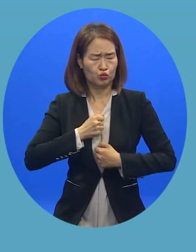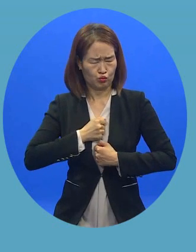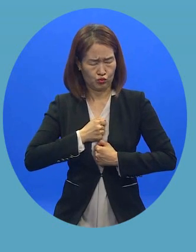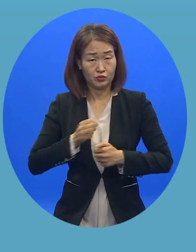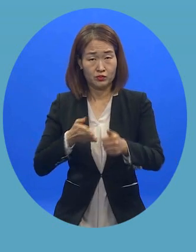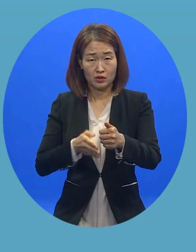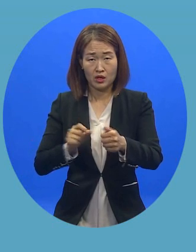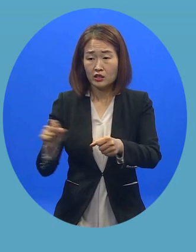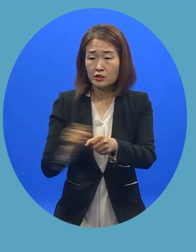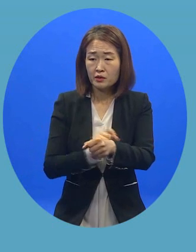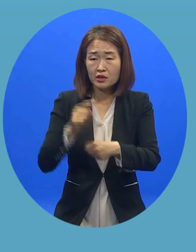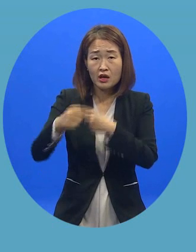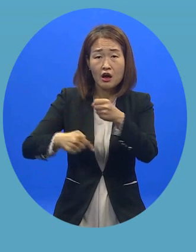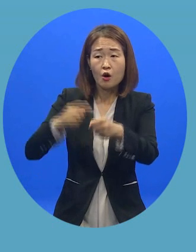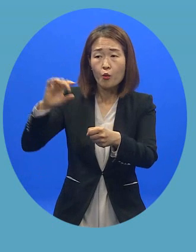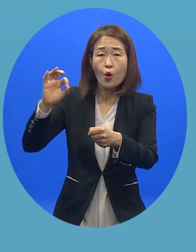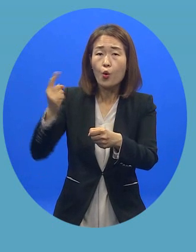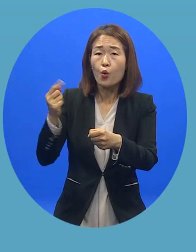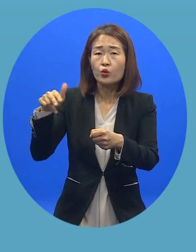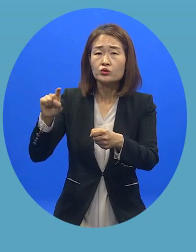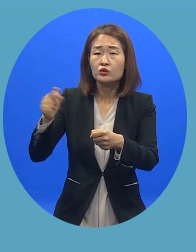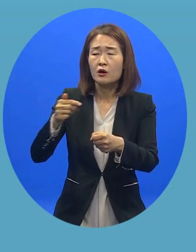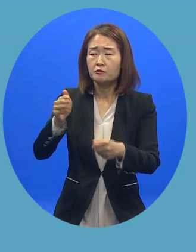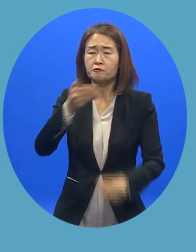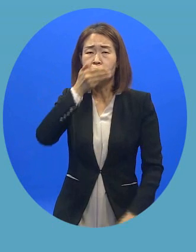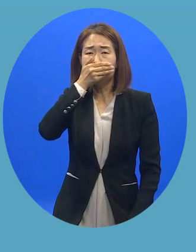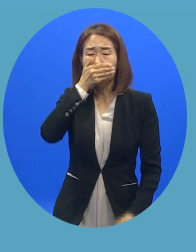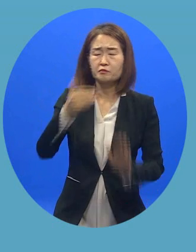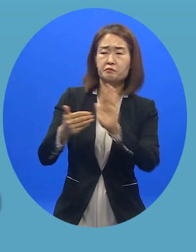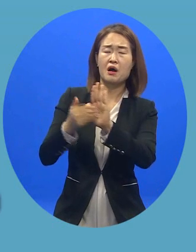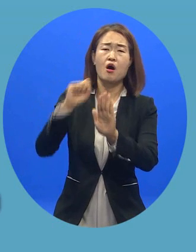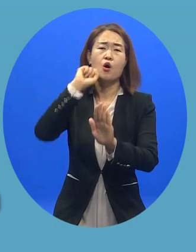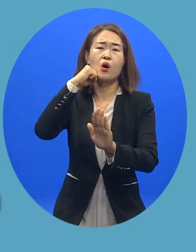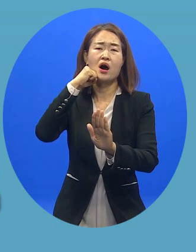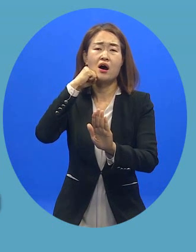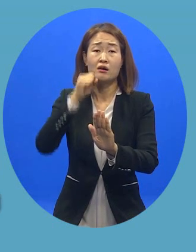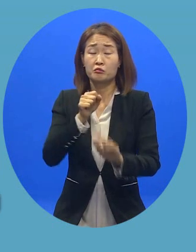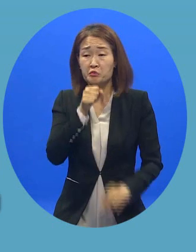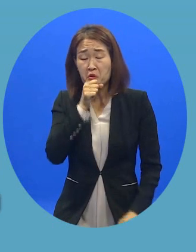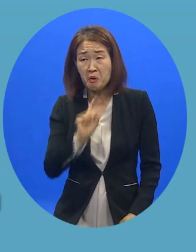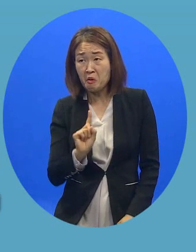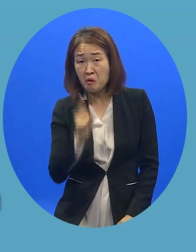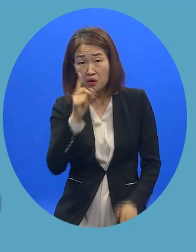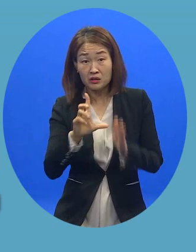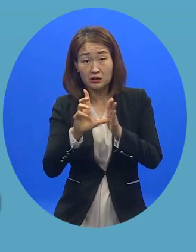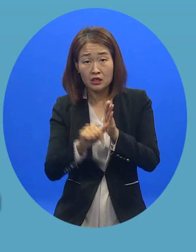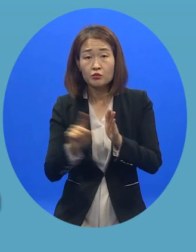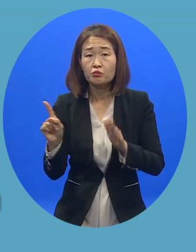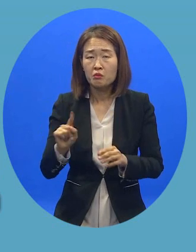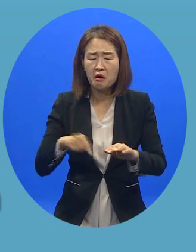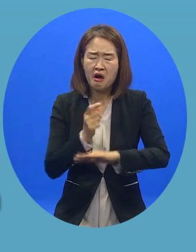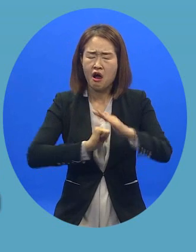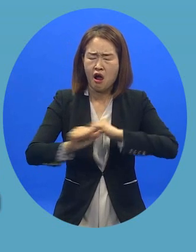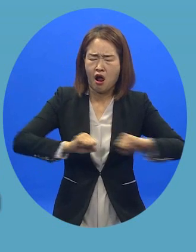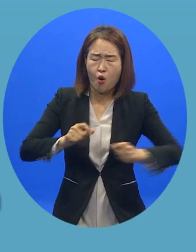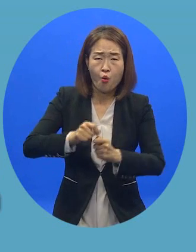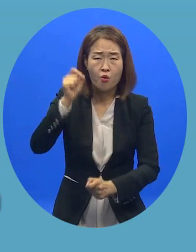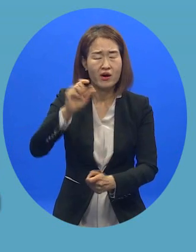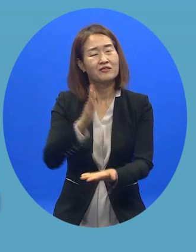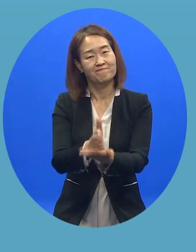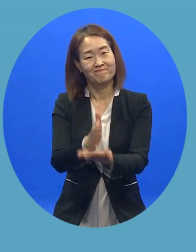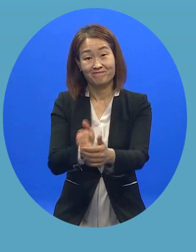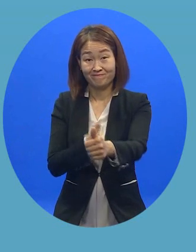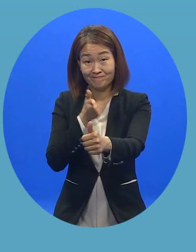특히나 오존은 마스크 등으로도 막기가 어려운데요. 오존 농도가 높은 날에는 장시간의 야외 활동은 피하시는